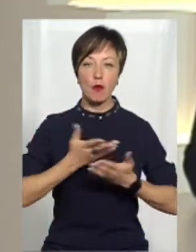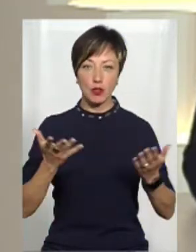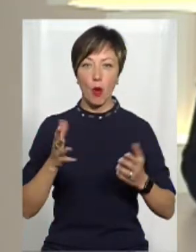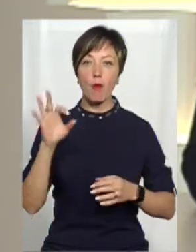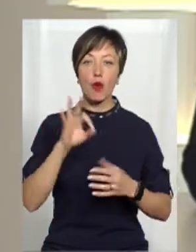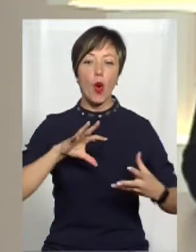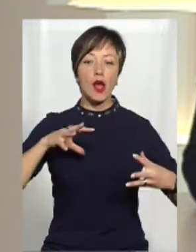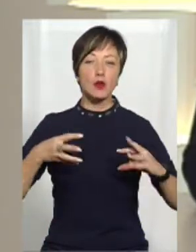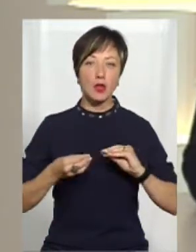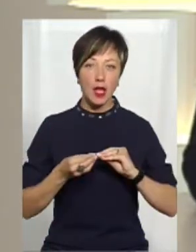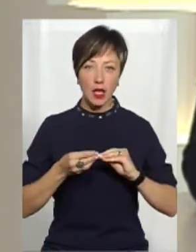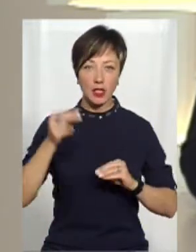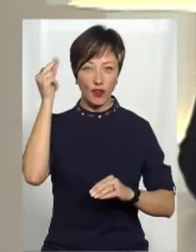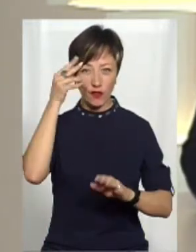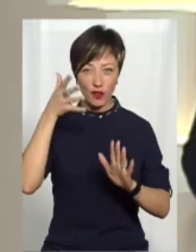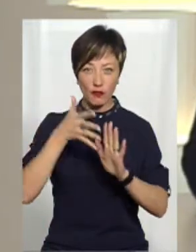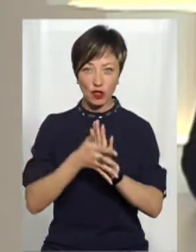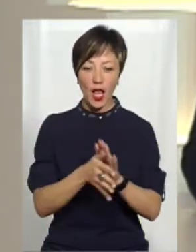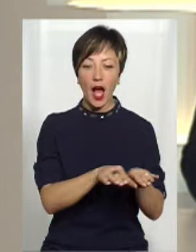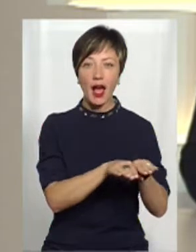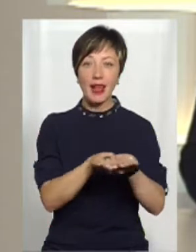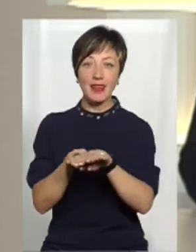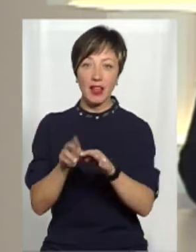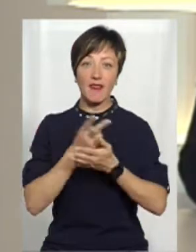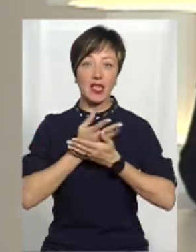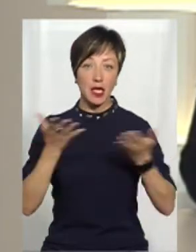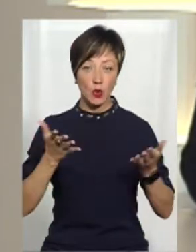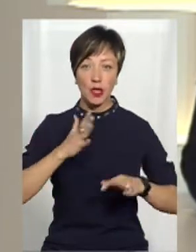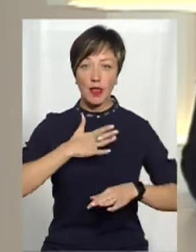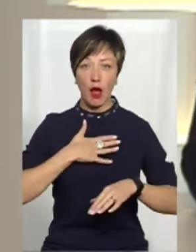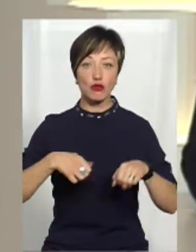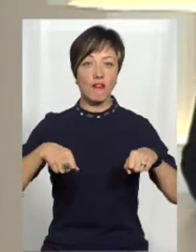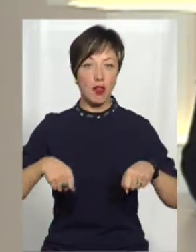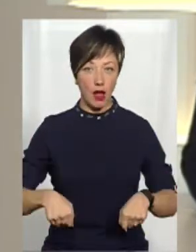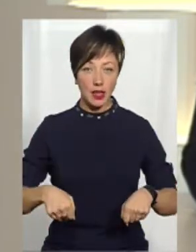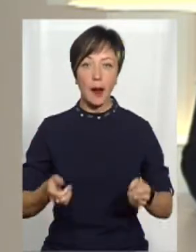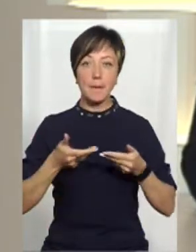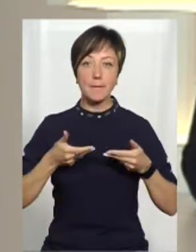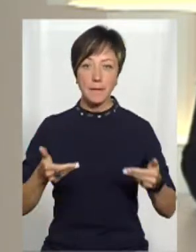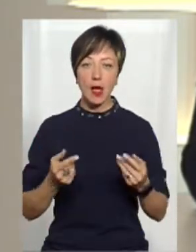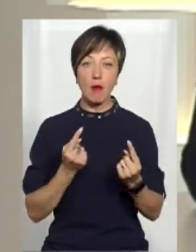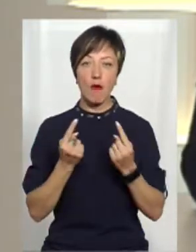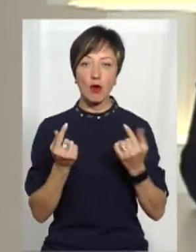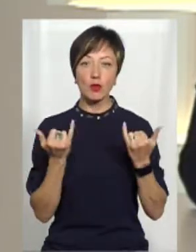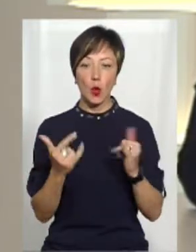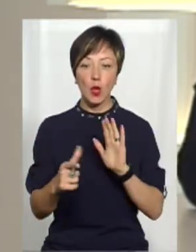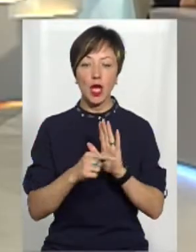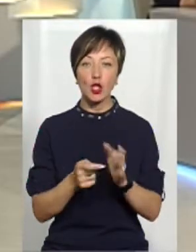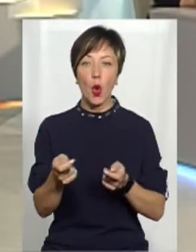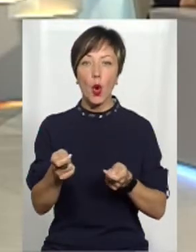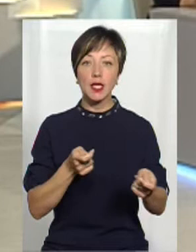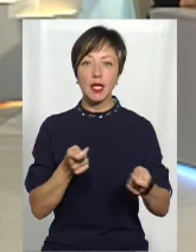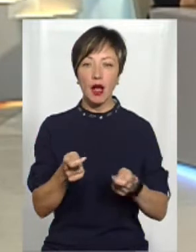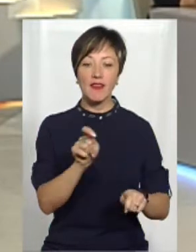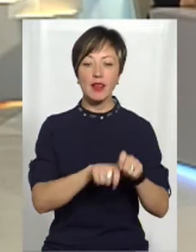результати вивчення ступеню публічності нашої влади ми поговоримо сьогодні з